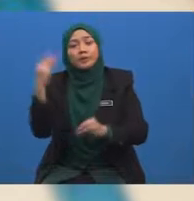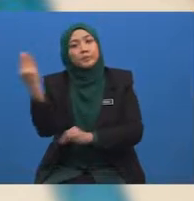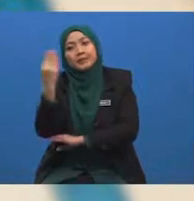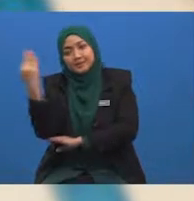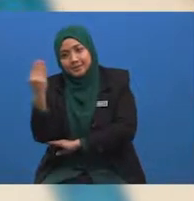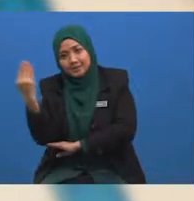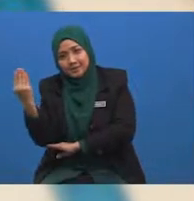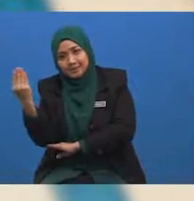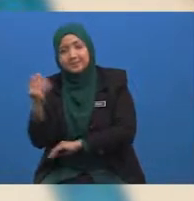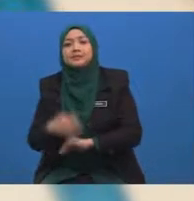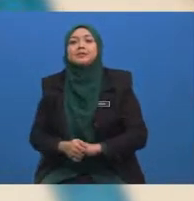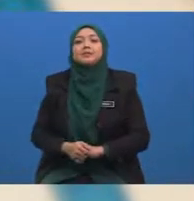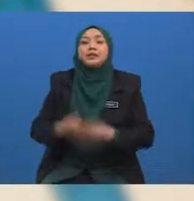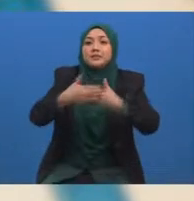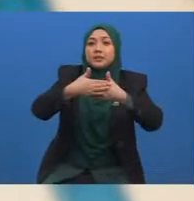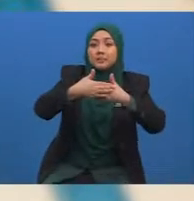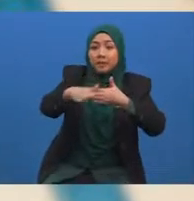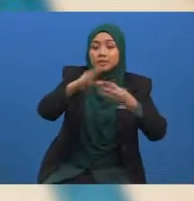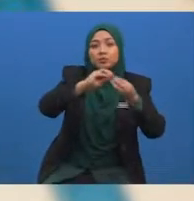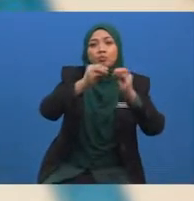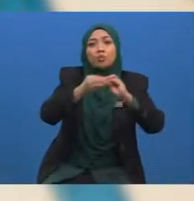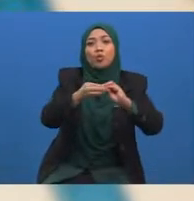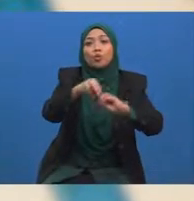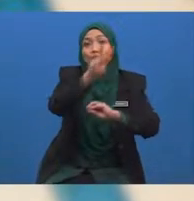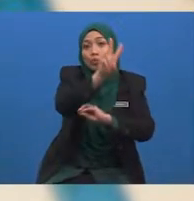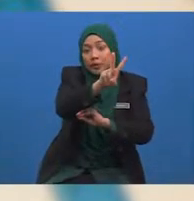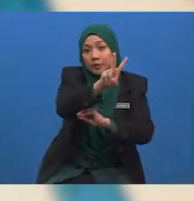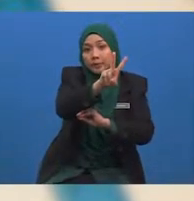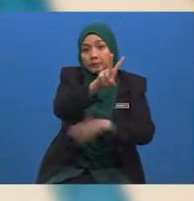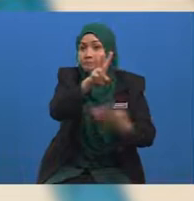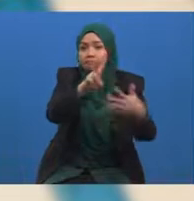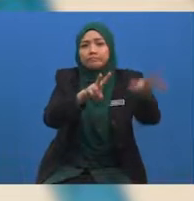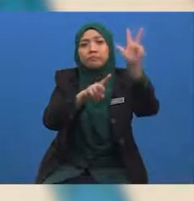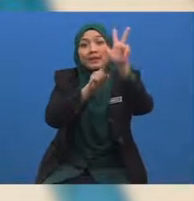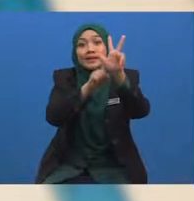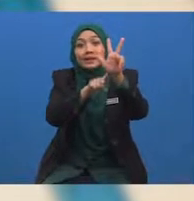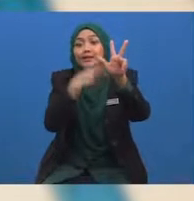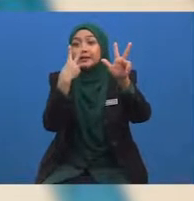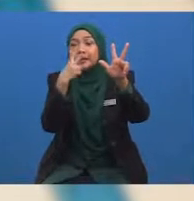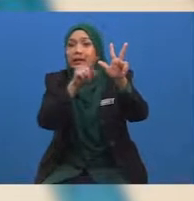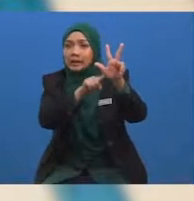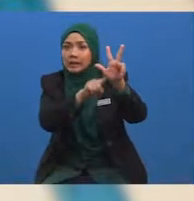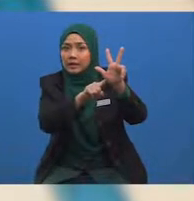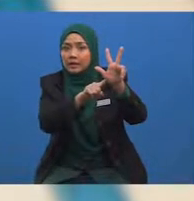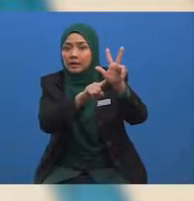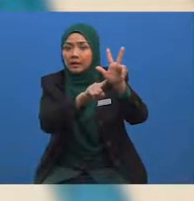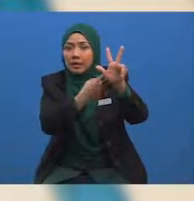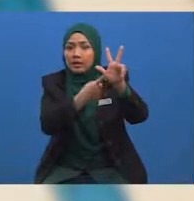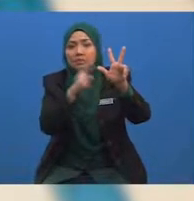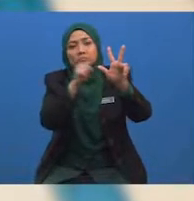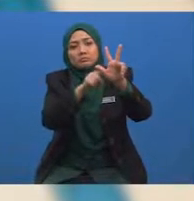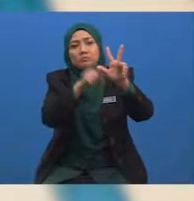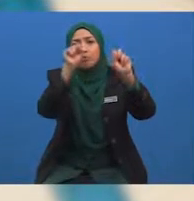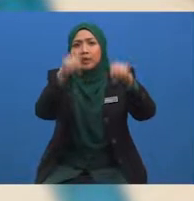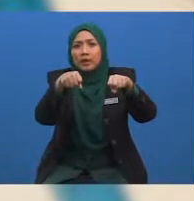Selepas 2 adalah 3. 3 hanya boleh dibahagi tepat dengan dirinya sahaja dan